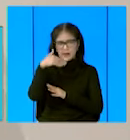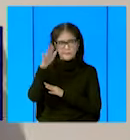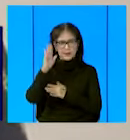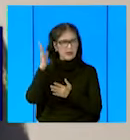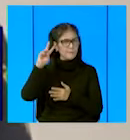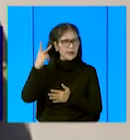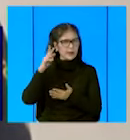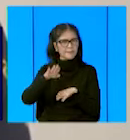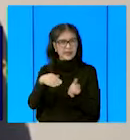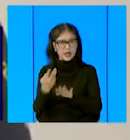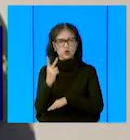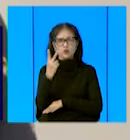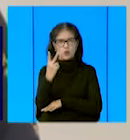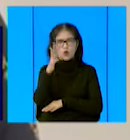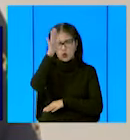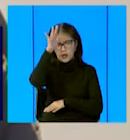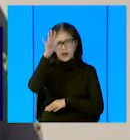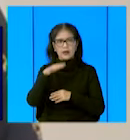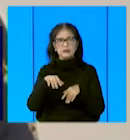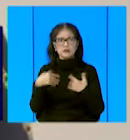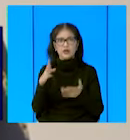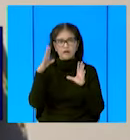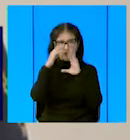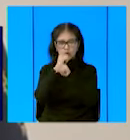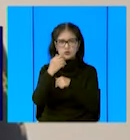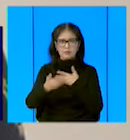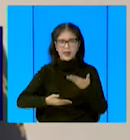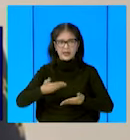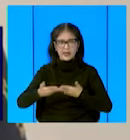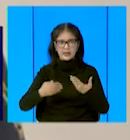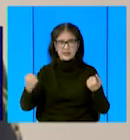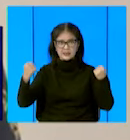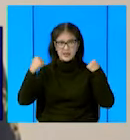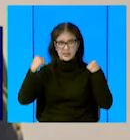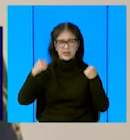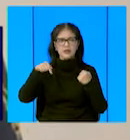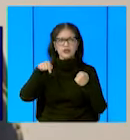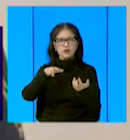dua. Di masa pandemi kita fokus pada pelayanan detoksifikasi dari